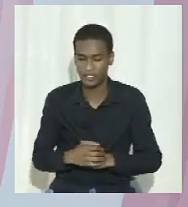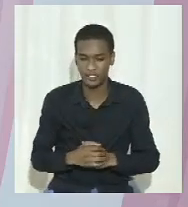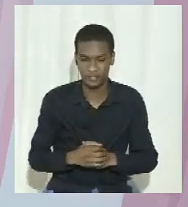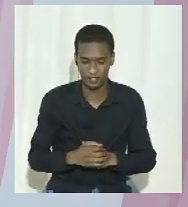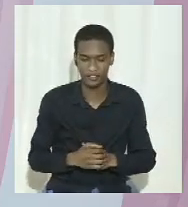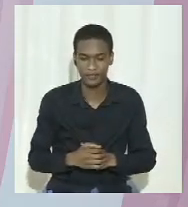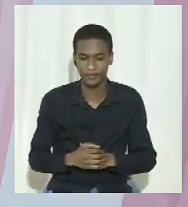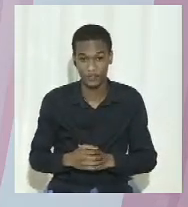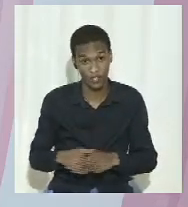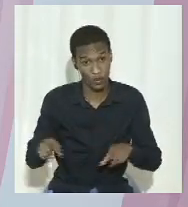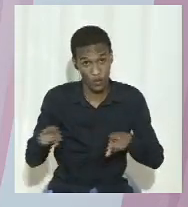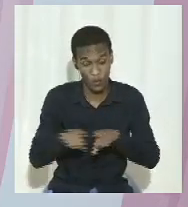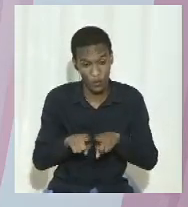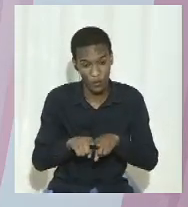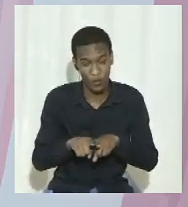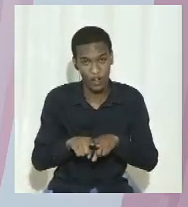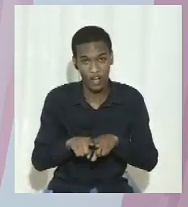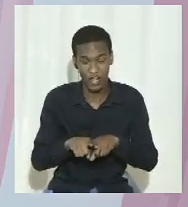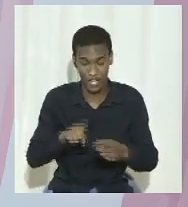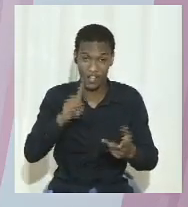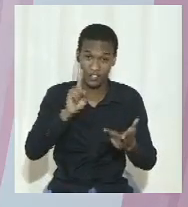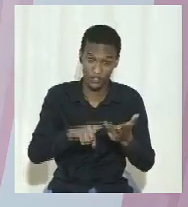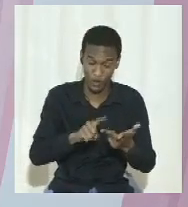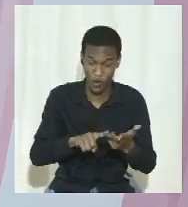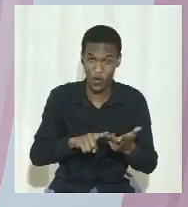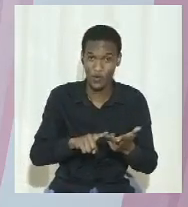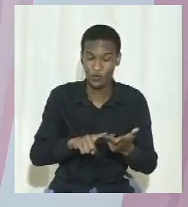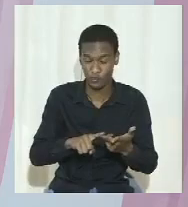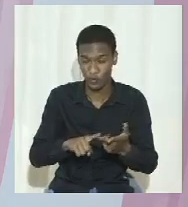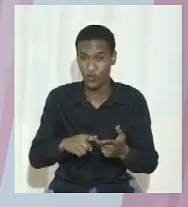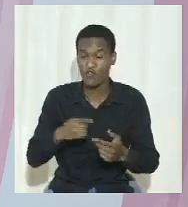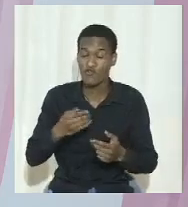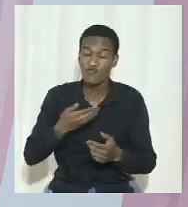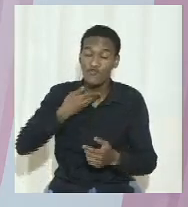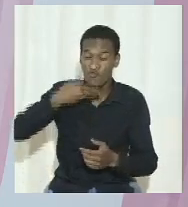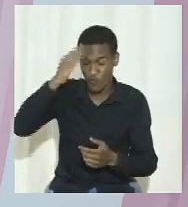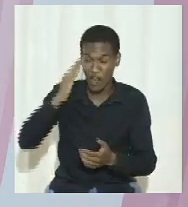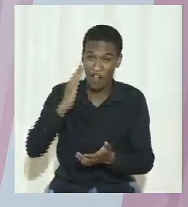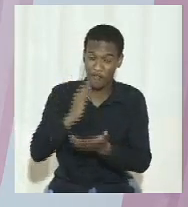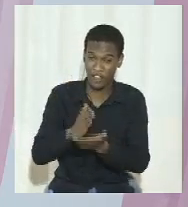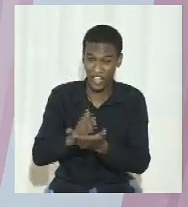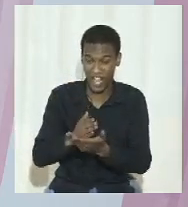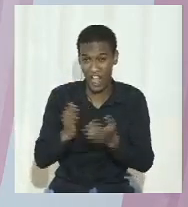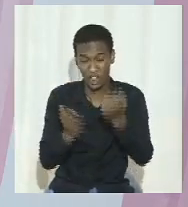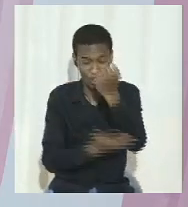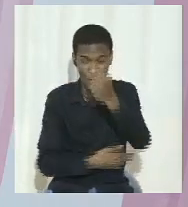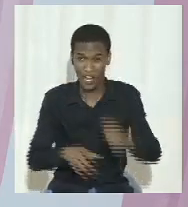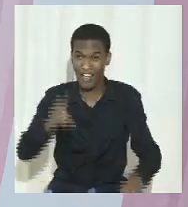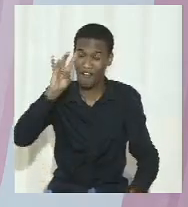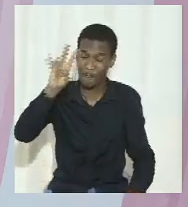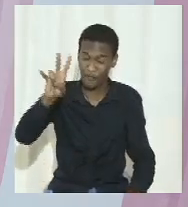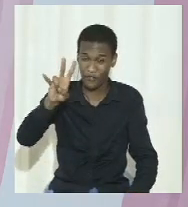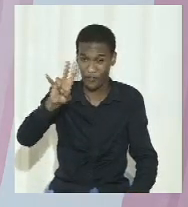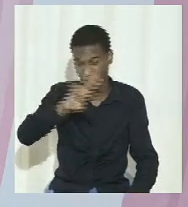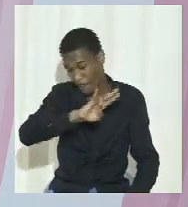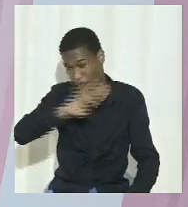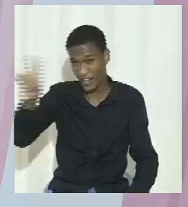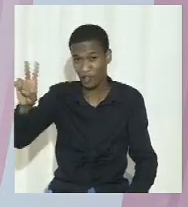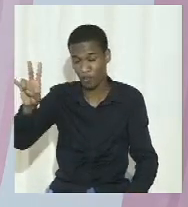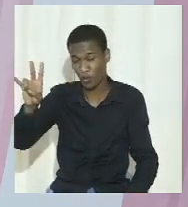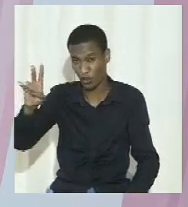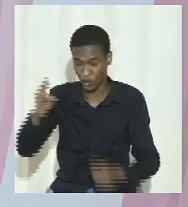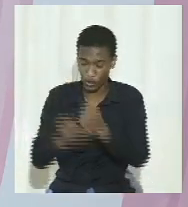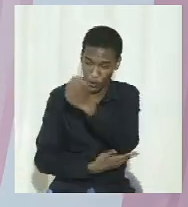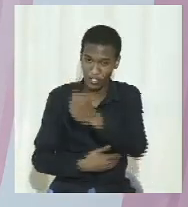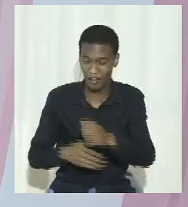Eo koa ireo zokiolona izay mihoatra ny 7 taona no miakatra amarintsika